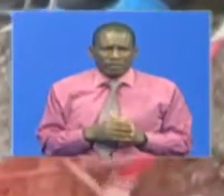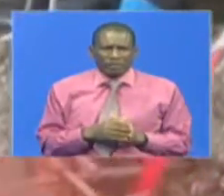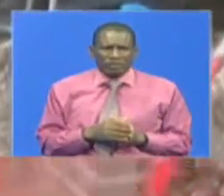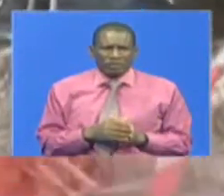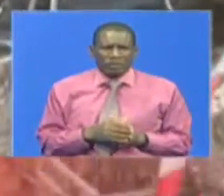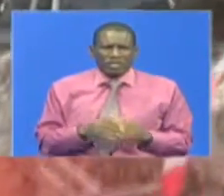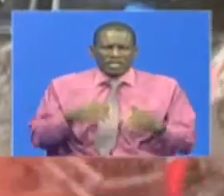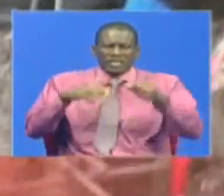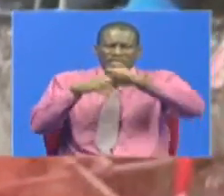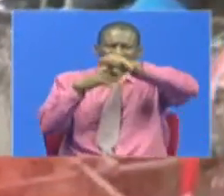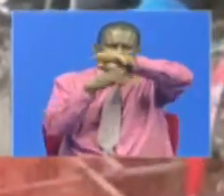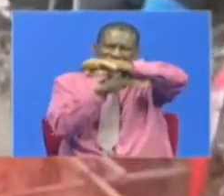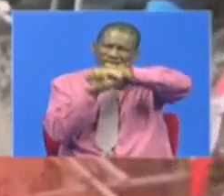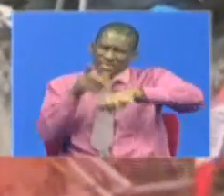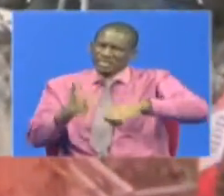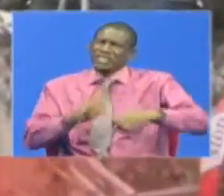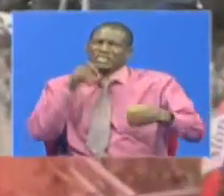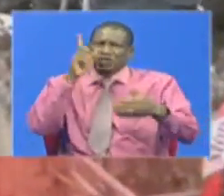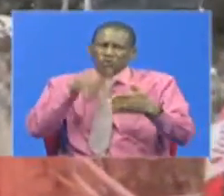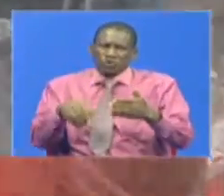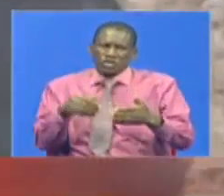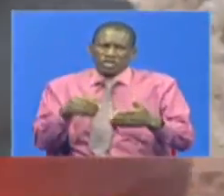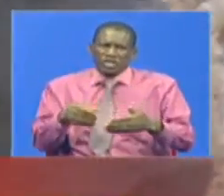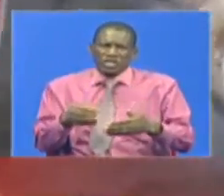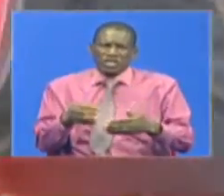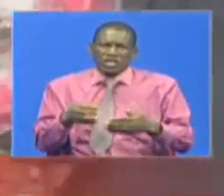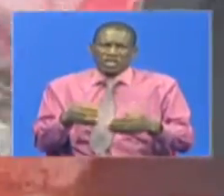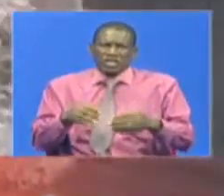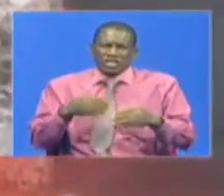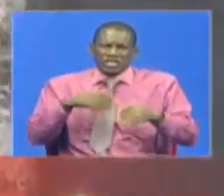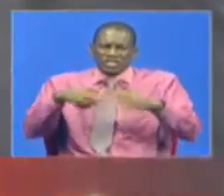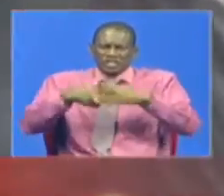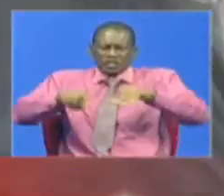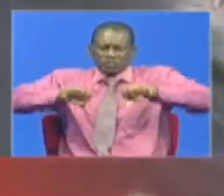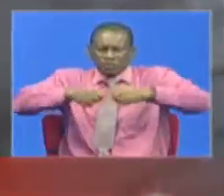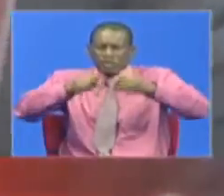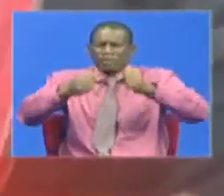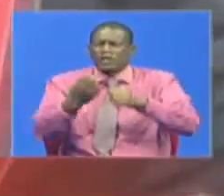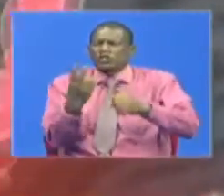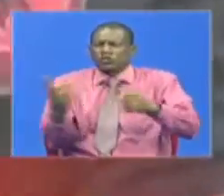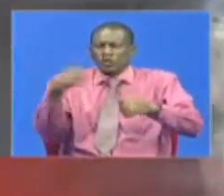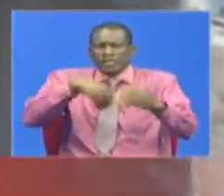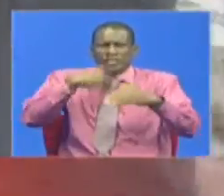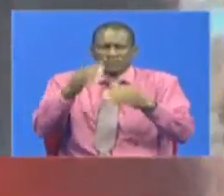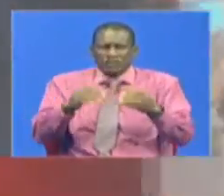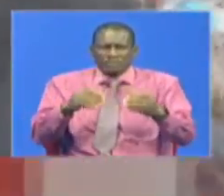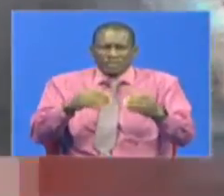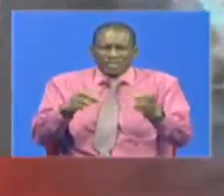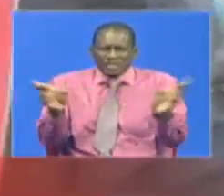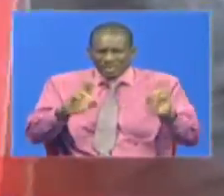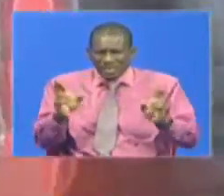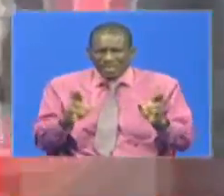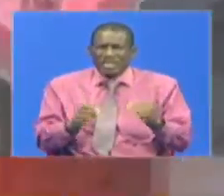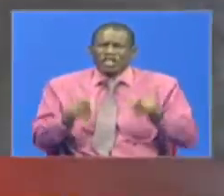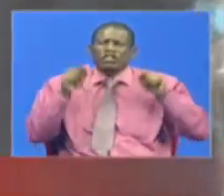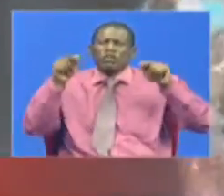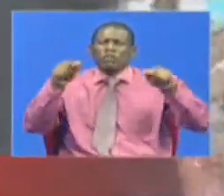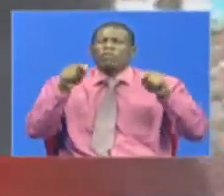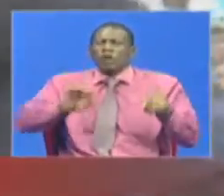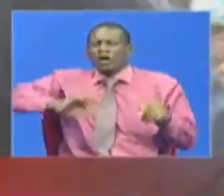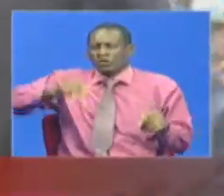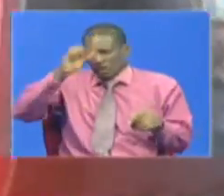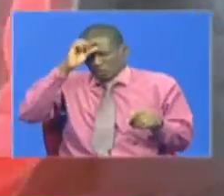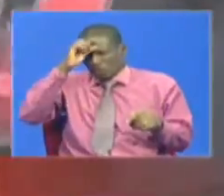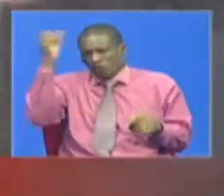Daraja hilo linasemekana kuwa lilipata nyufa siku 2 baada ya kukamilika. Wamelaumu serikali ya kaunti ya Kajiado,